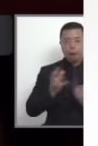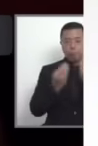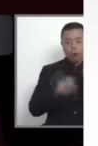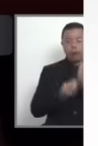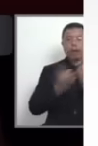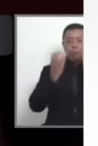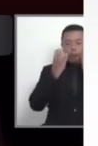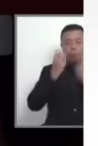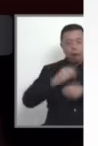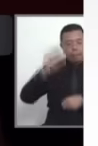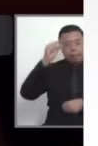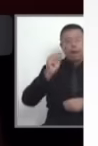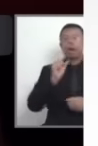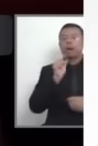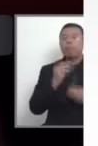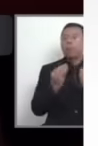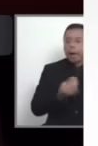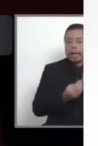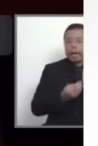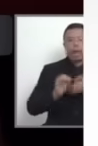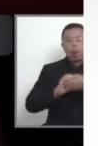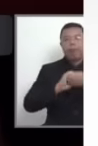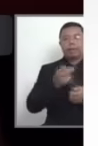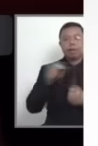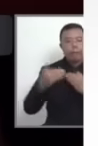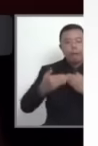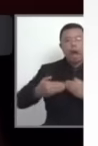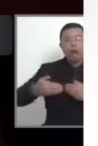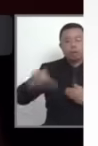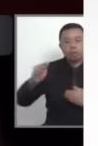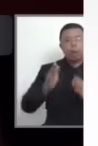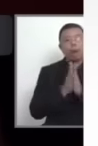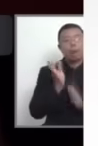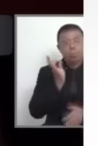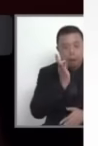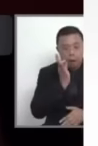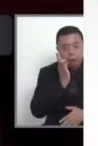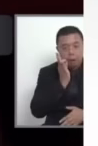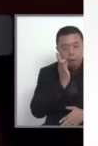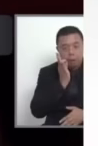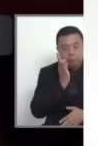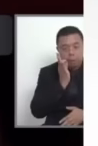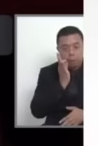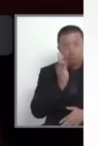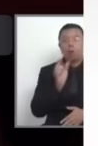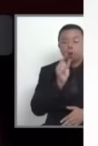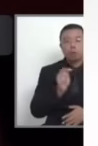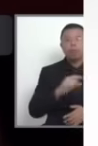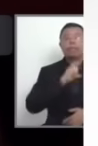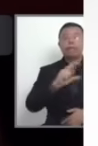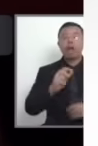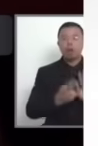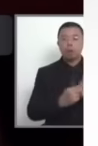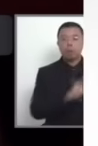Kita butuh figur yang menyejukkan dan mempersatukan. Dan Pak Prabowo terlihat tulus di sini. Lalu yang selanjutnya,